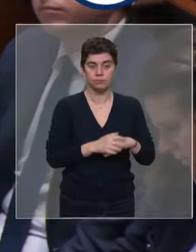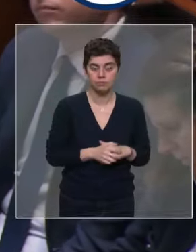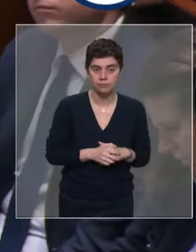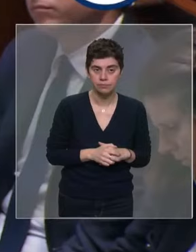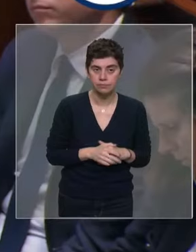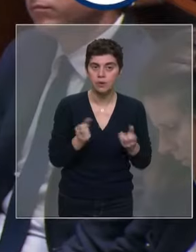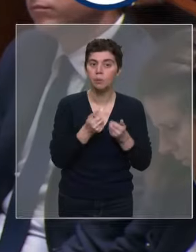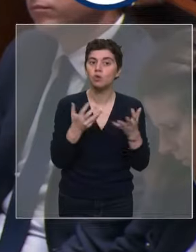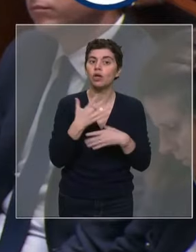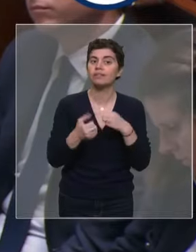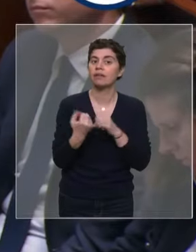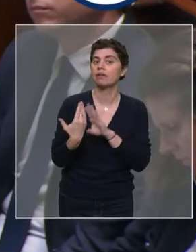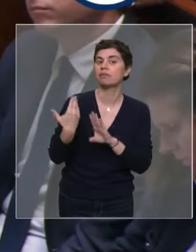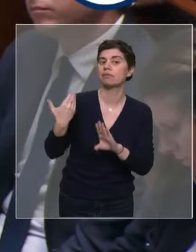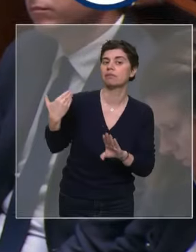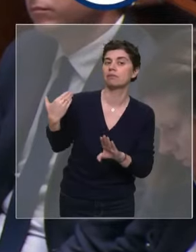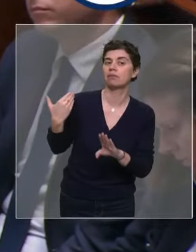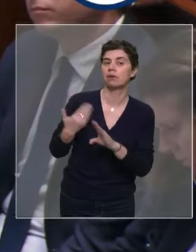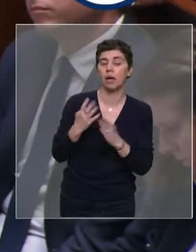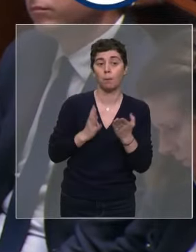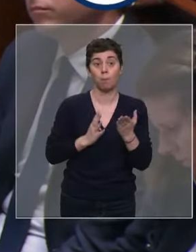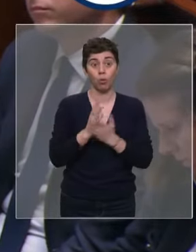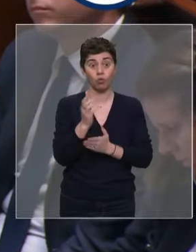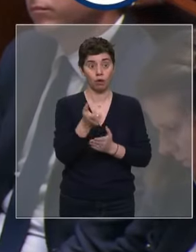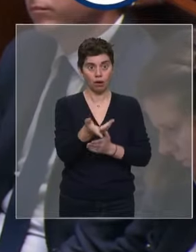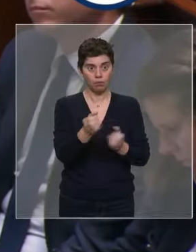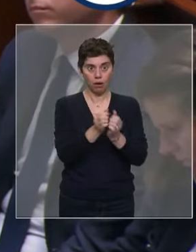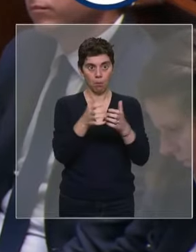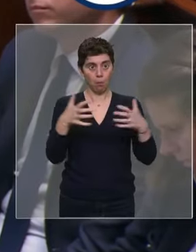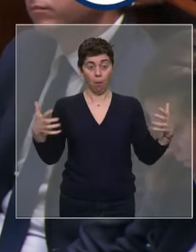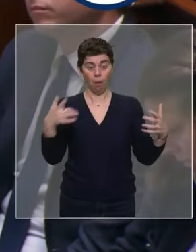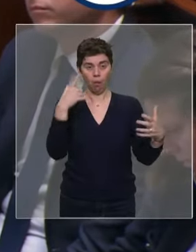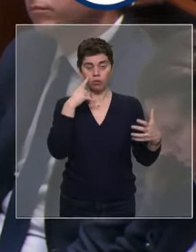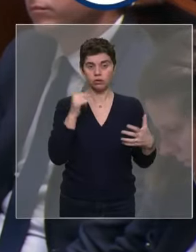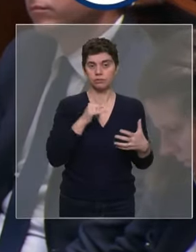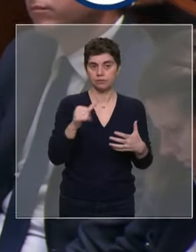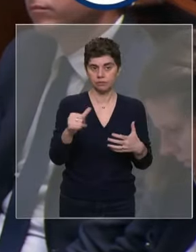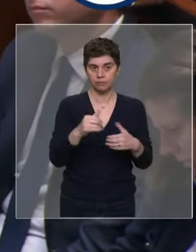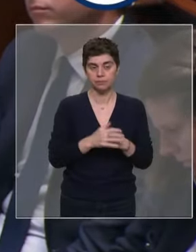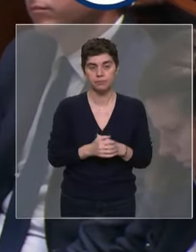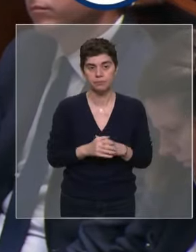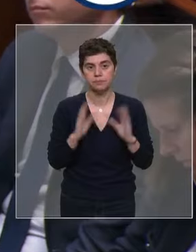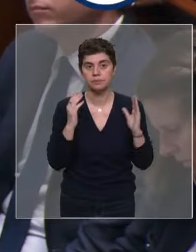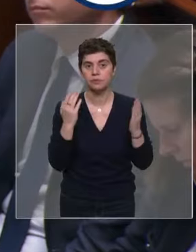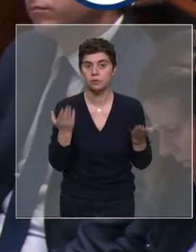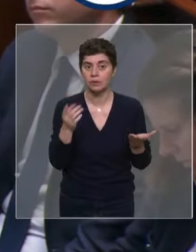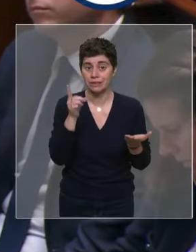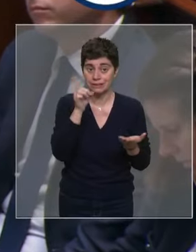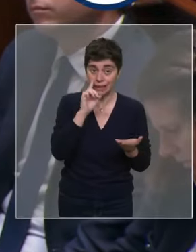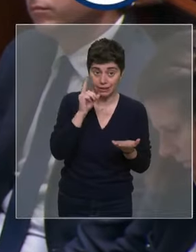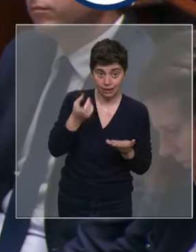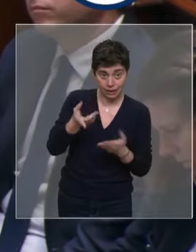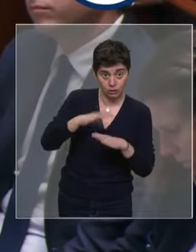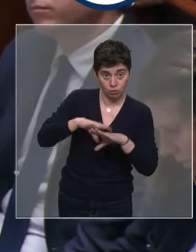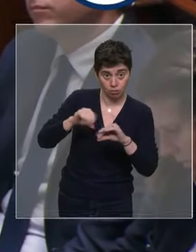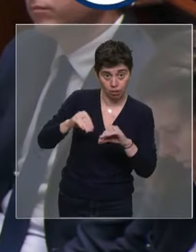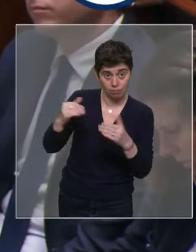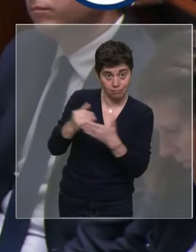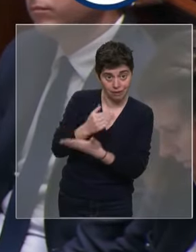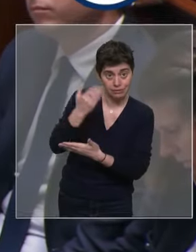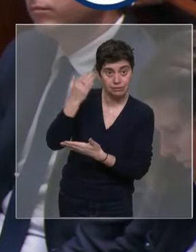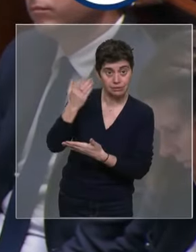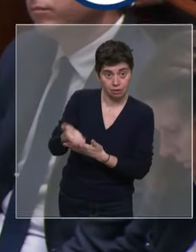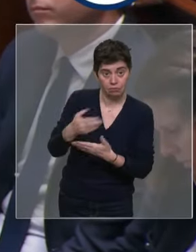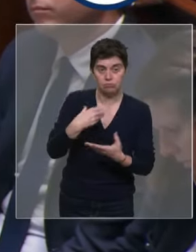nous n'avions pas été confrontés à des projets d'une telle ampleur en taille. Ce qui se joue à Dunkerque va donc, y compris, doit